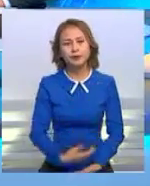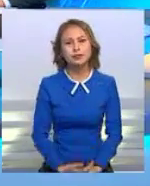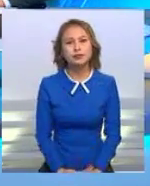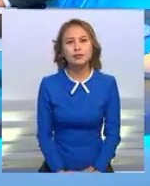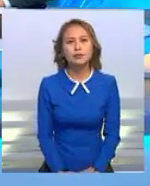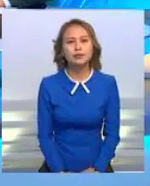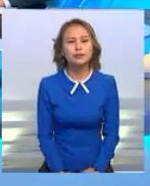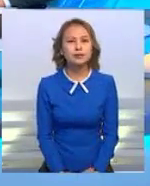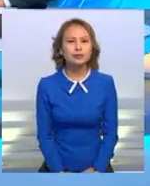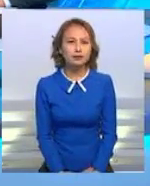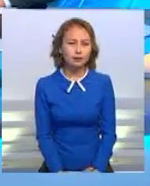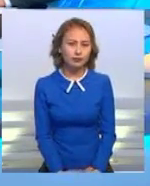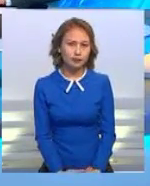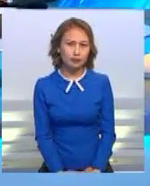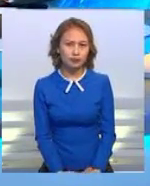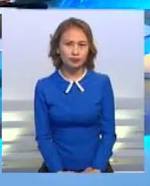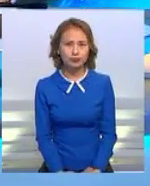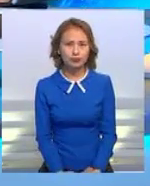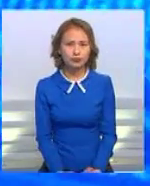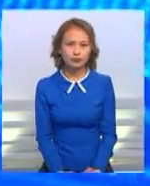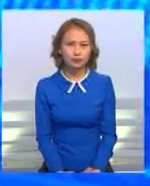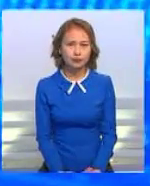Нұржан Мергенбай болған еді. Біз жалғастырамыз.